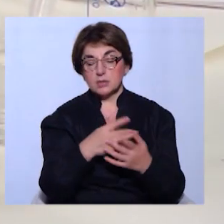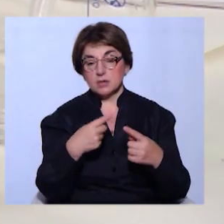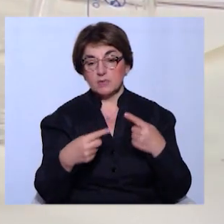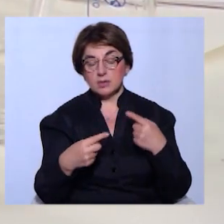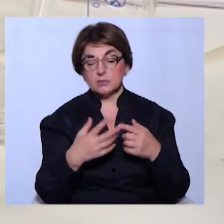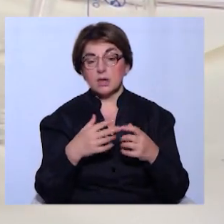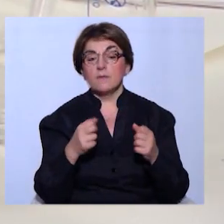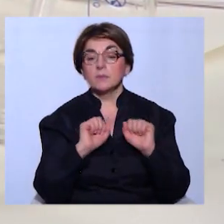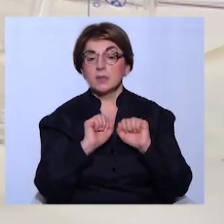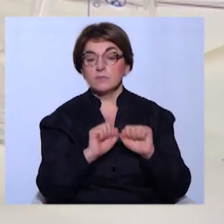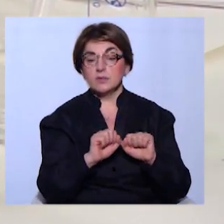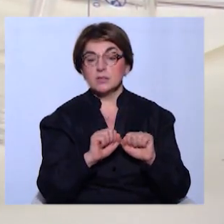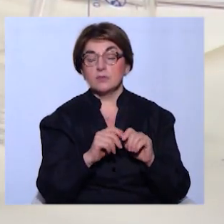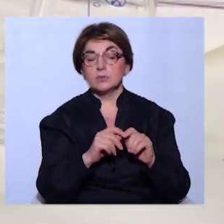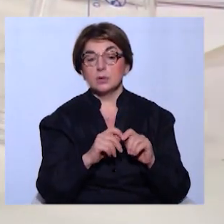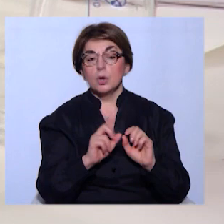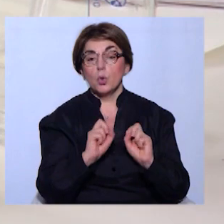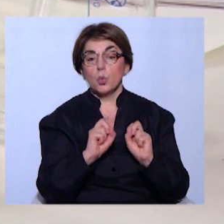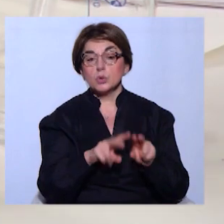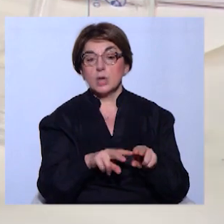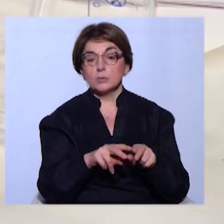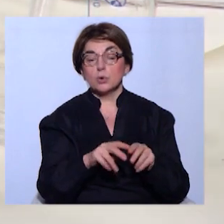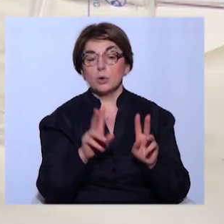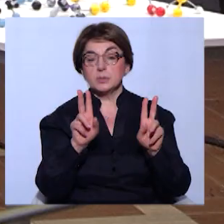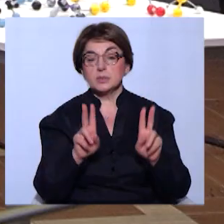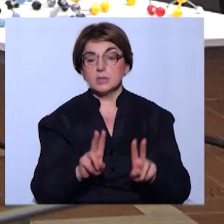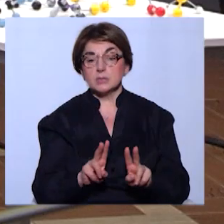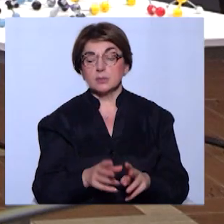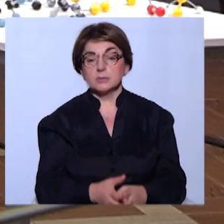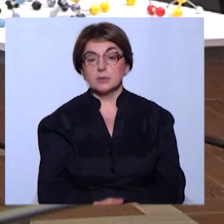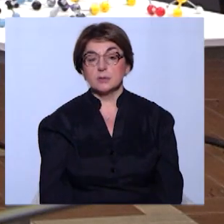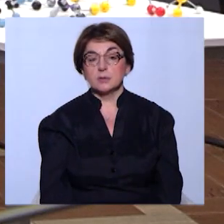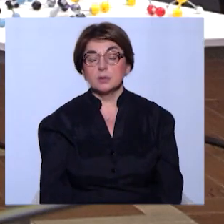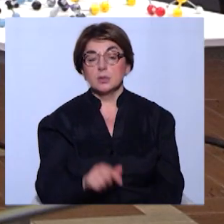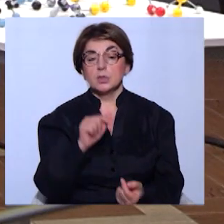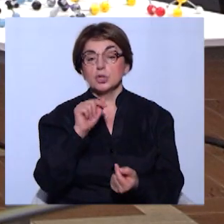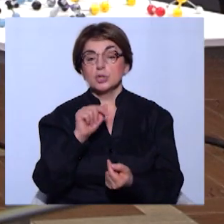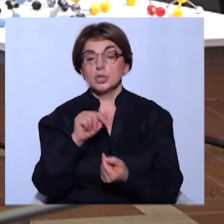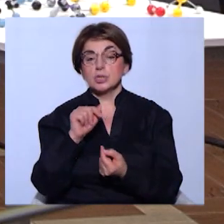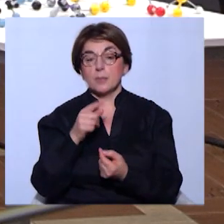შესაბამისი მარილების ხსნარები უკვე დამზადებული და სინჯარაში მოვათავსოთ